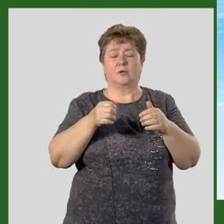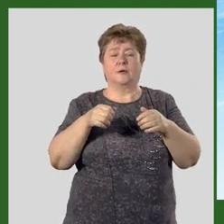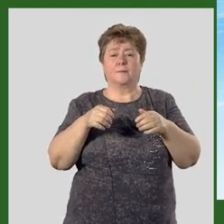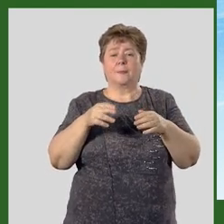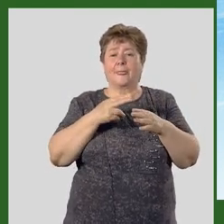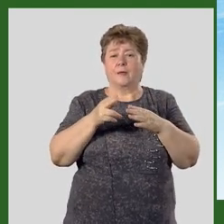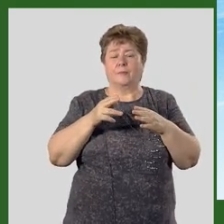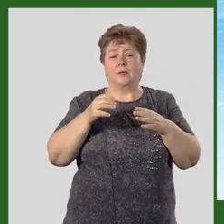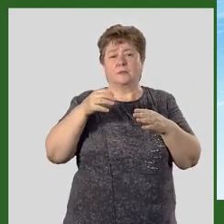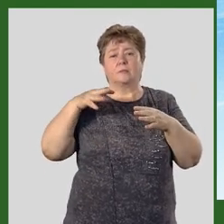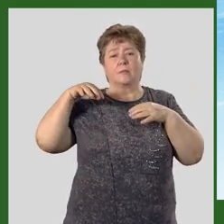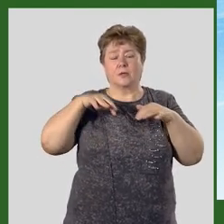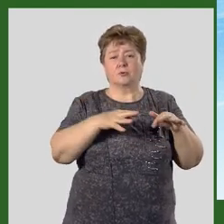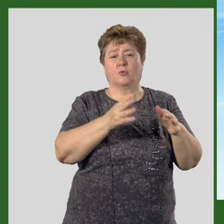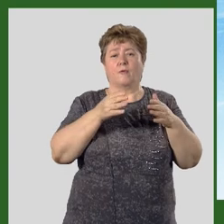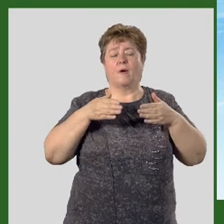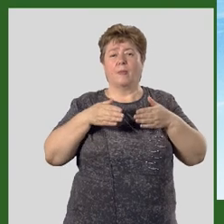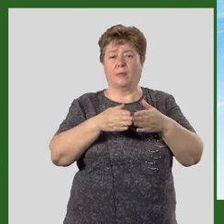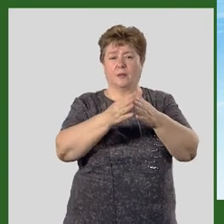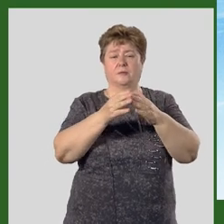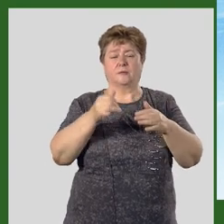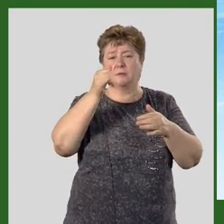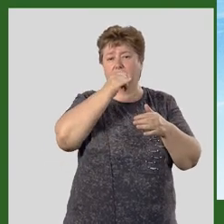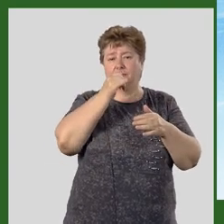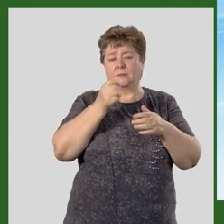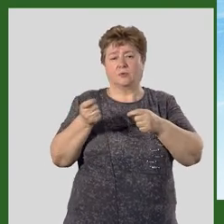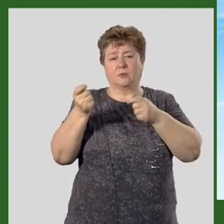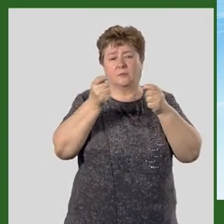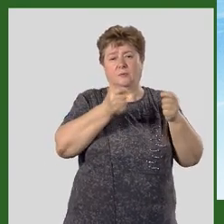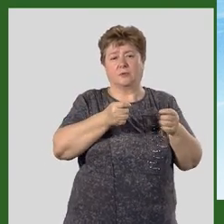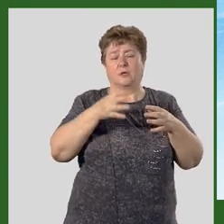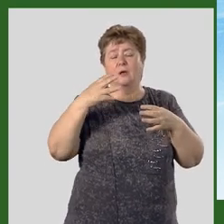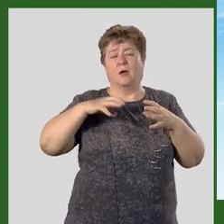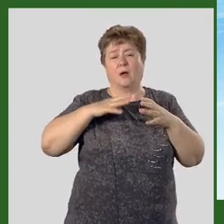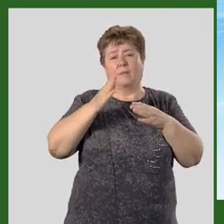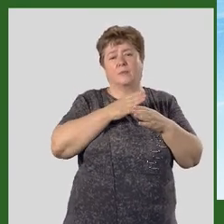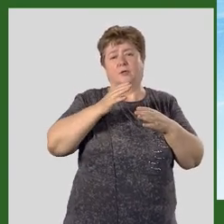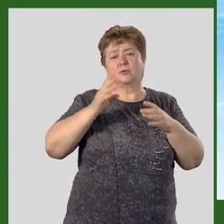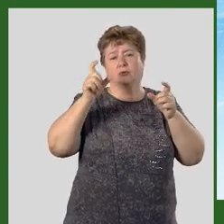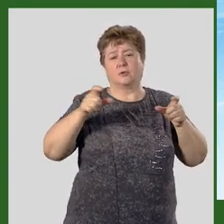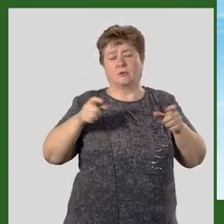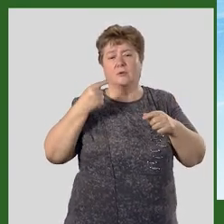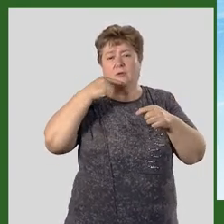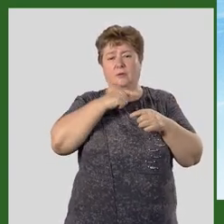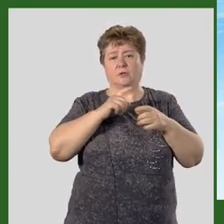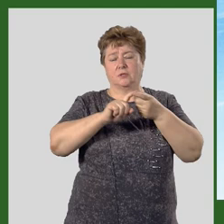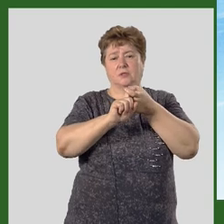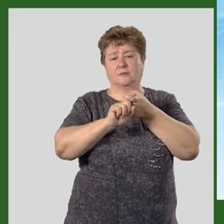без морского транспорта невозможно обеспечение международных экономических